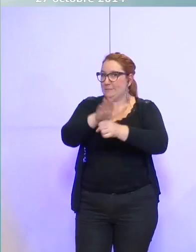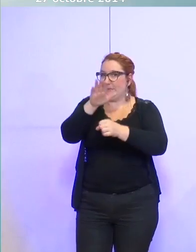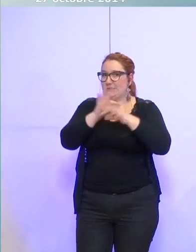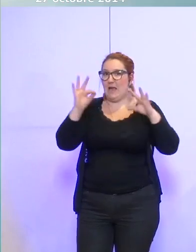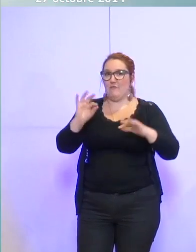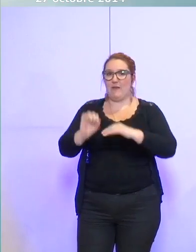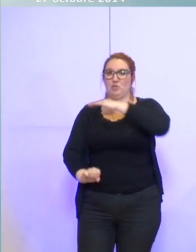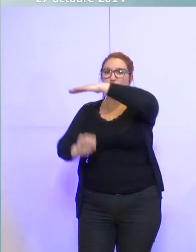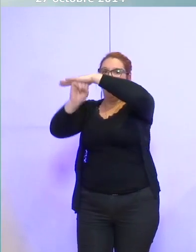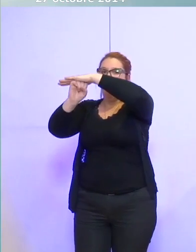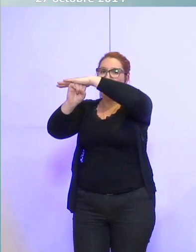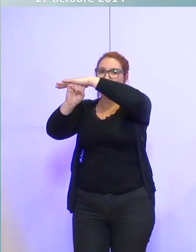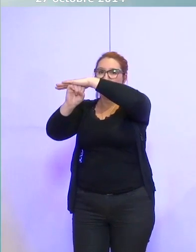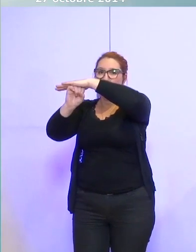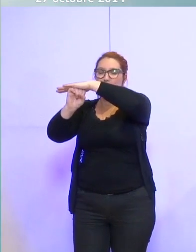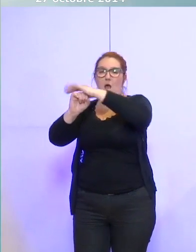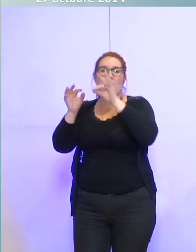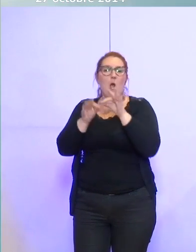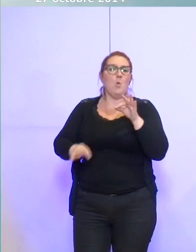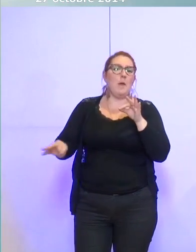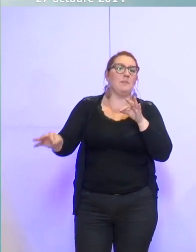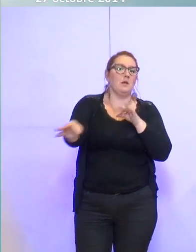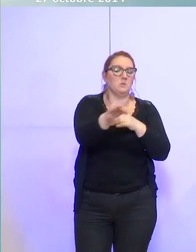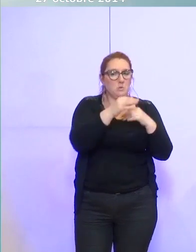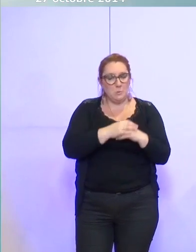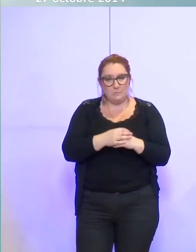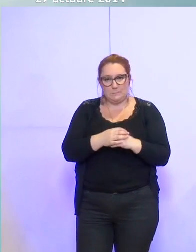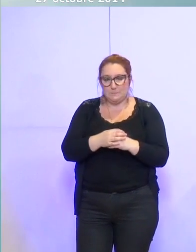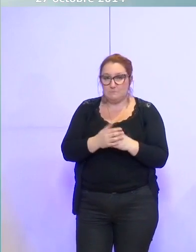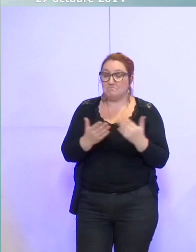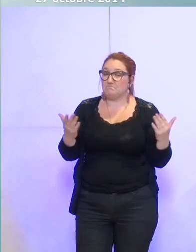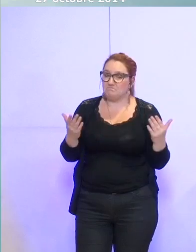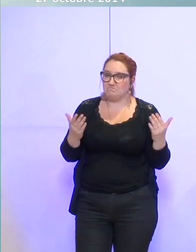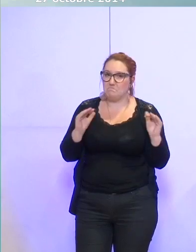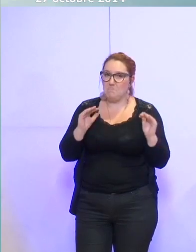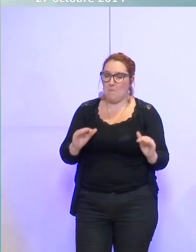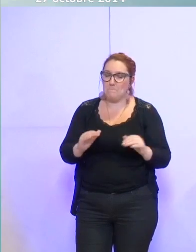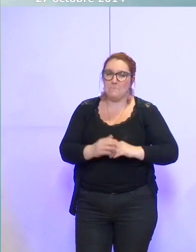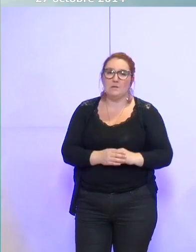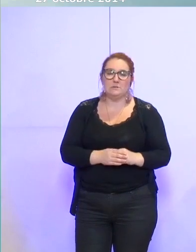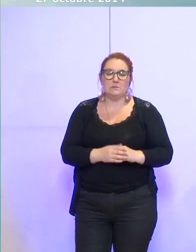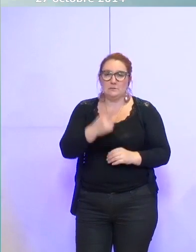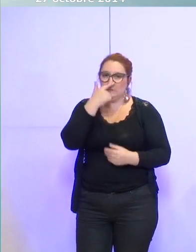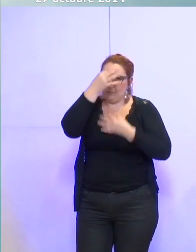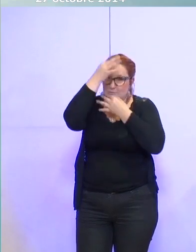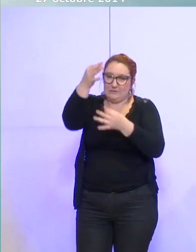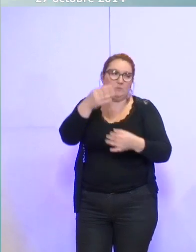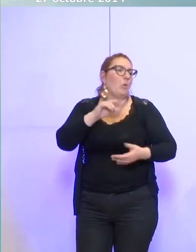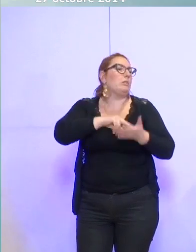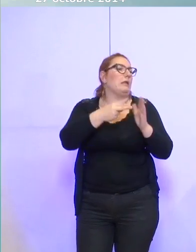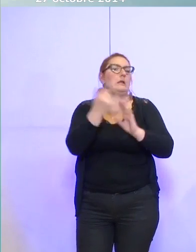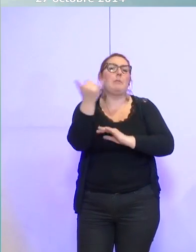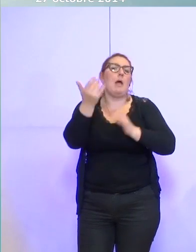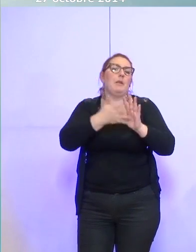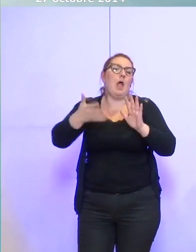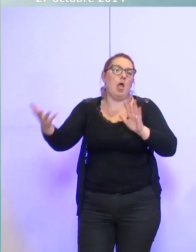maximal admissible en niveau de la contamination. Là encore, il y a des imprécisions, je ne vais pas développer au niveau technique, mais